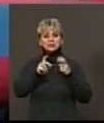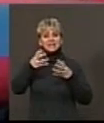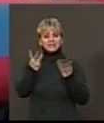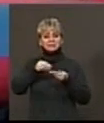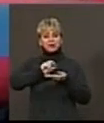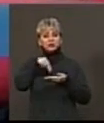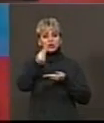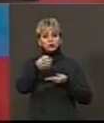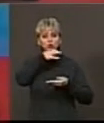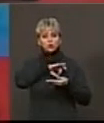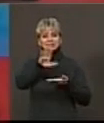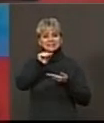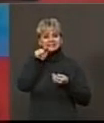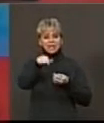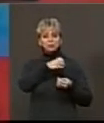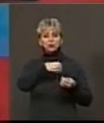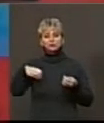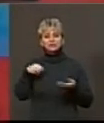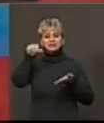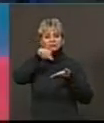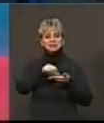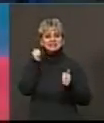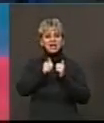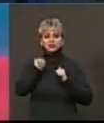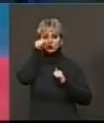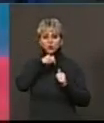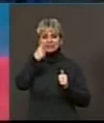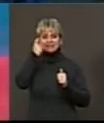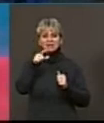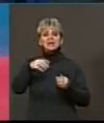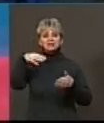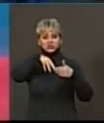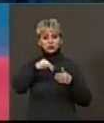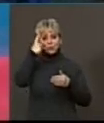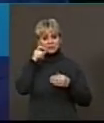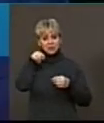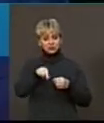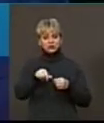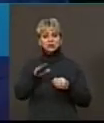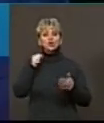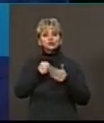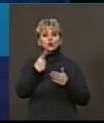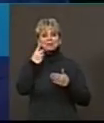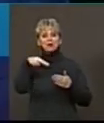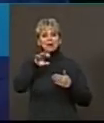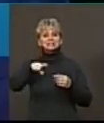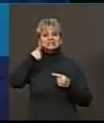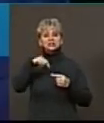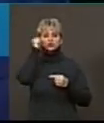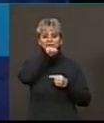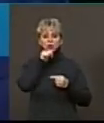Производственникам-экспортерам дадут льготные займы. Губернатор выступил с ежегодным инвестиционным посланием. До 1 марта следующего